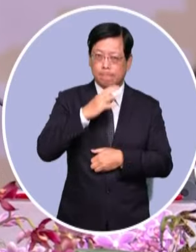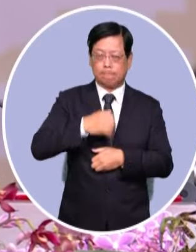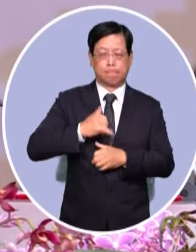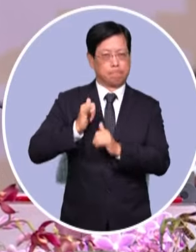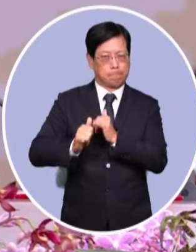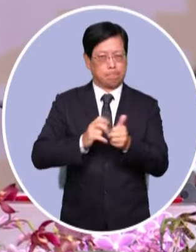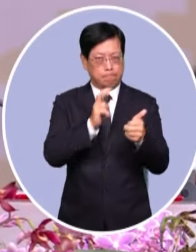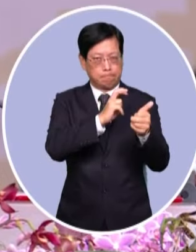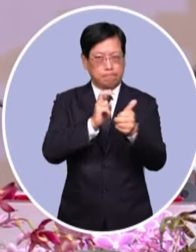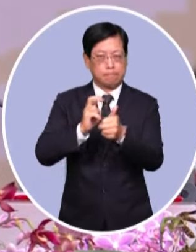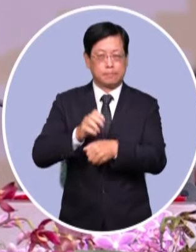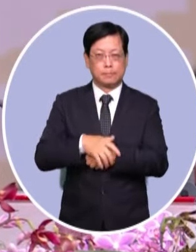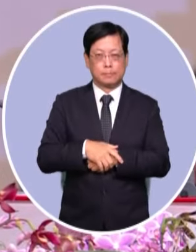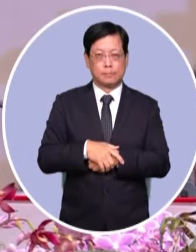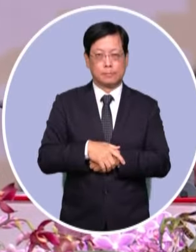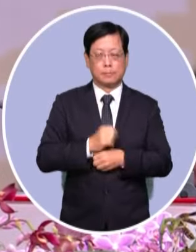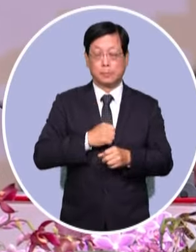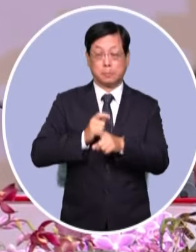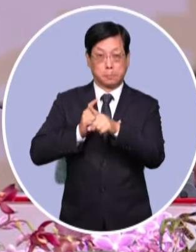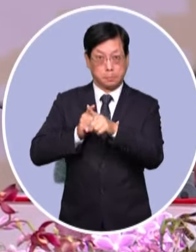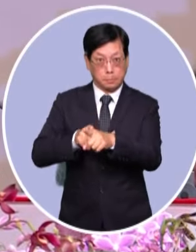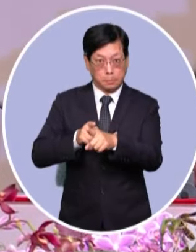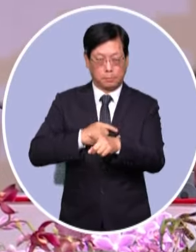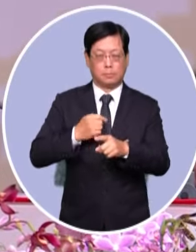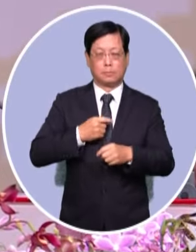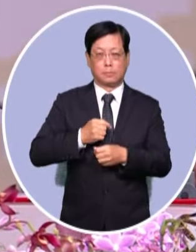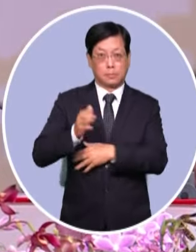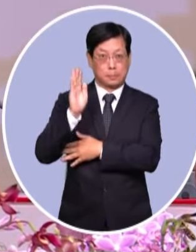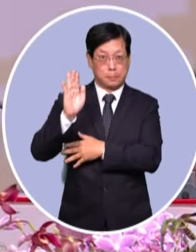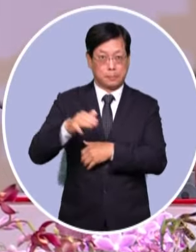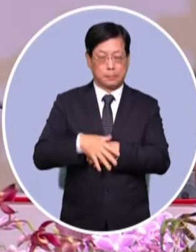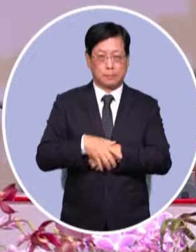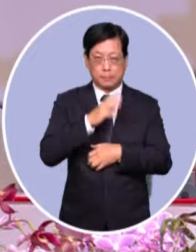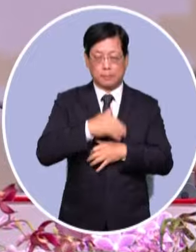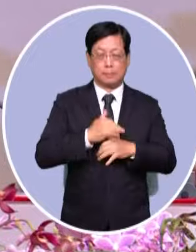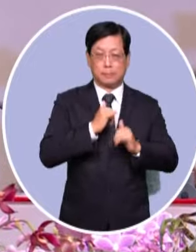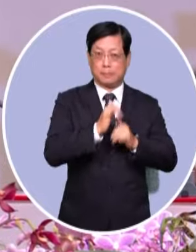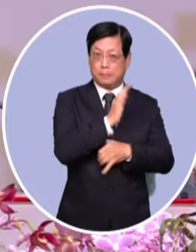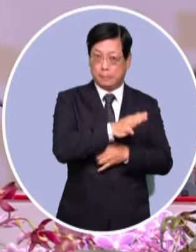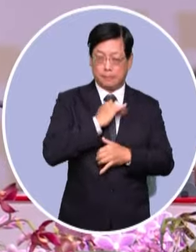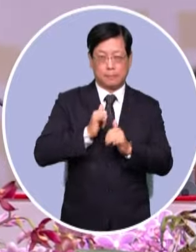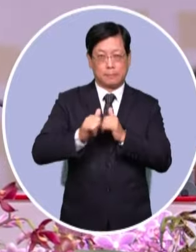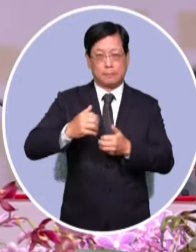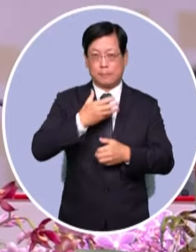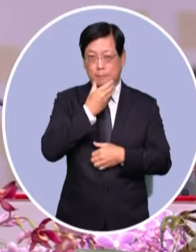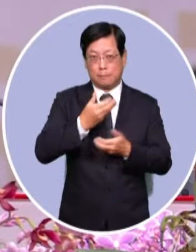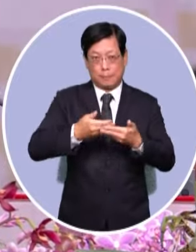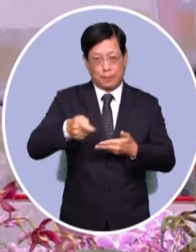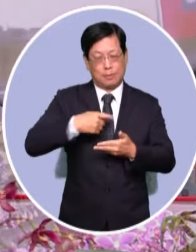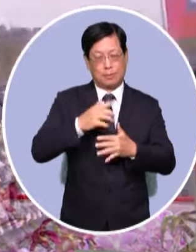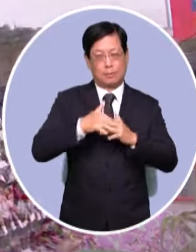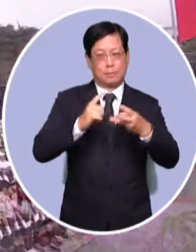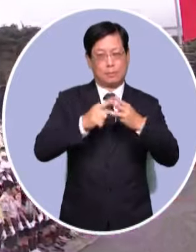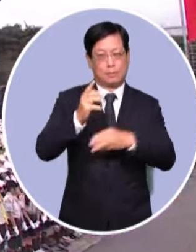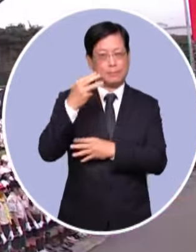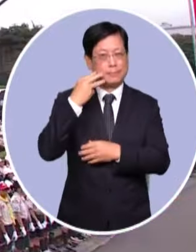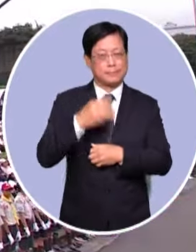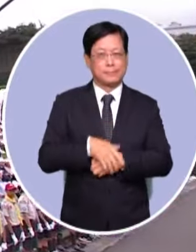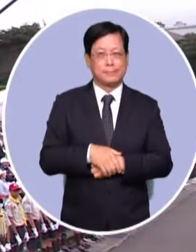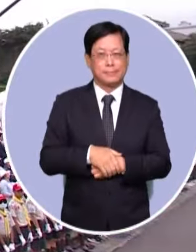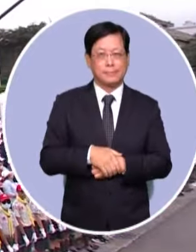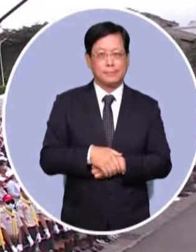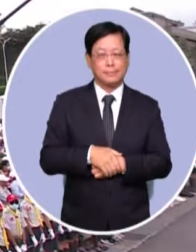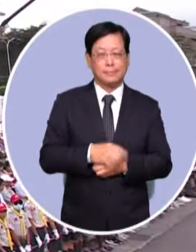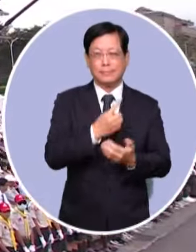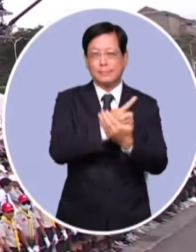的检视之下，实现一个民有、民治、民享的民主政治。各